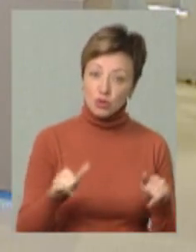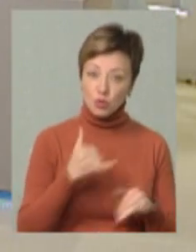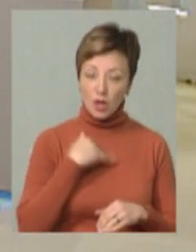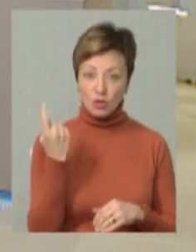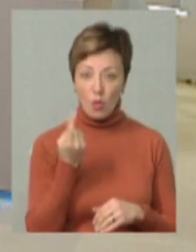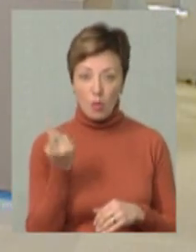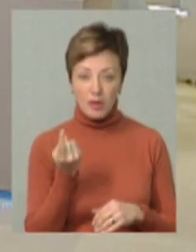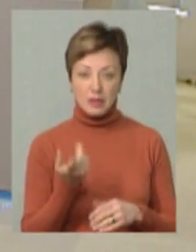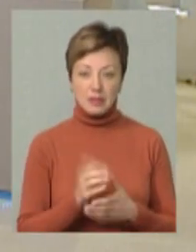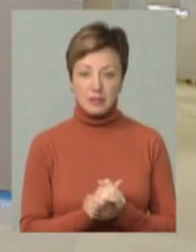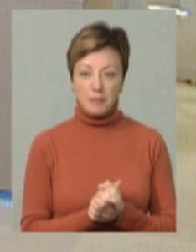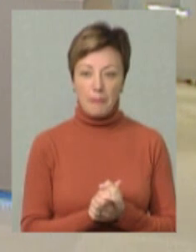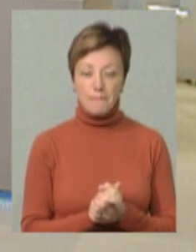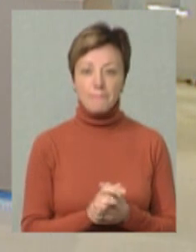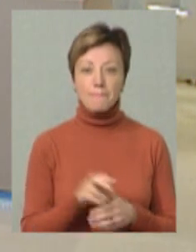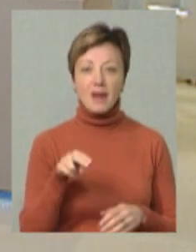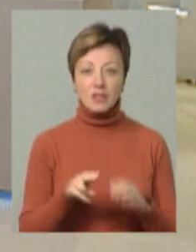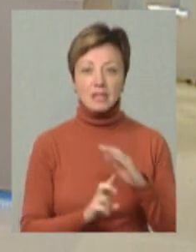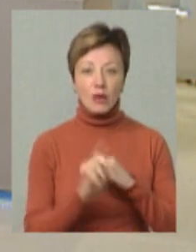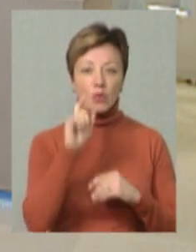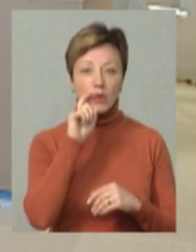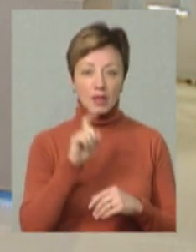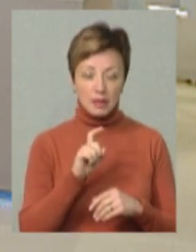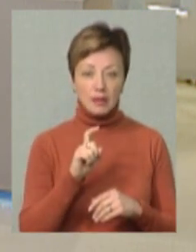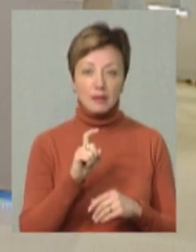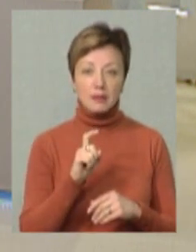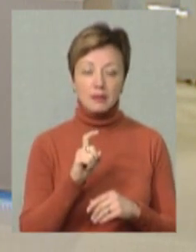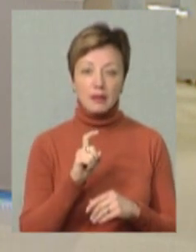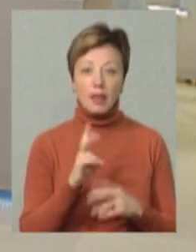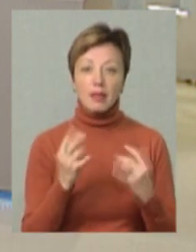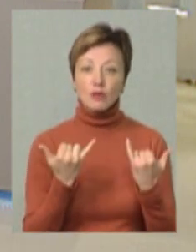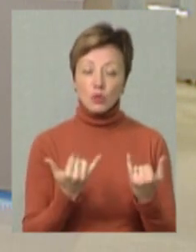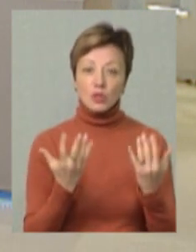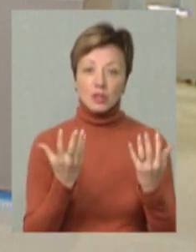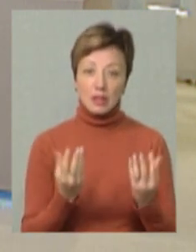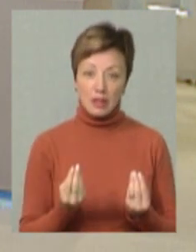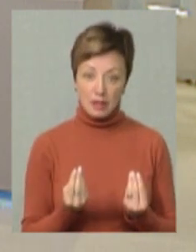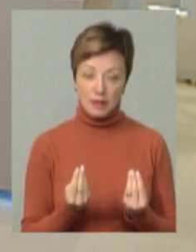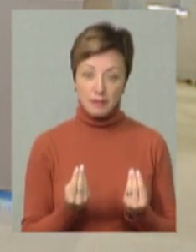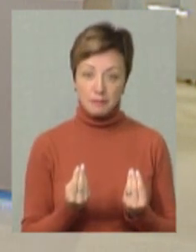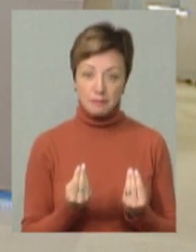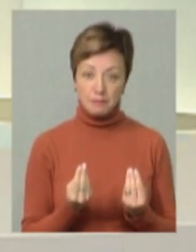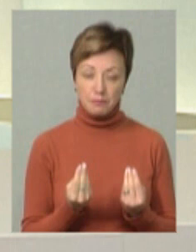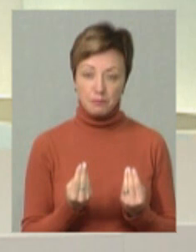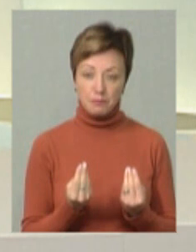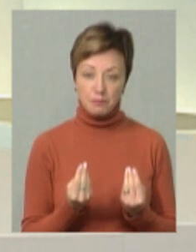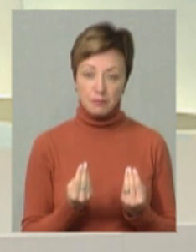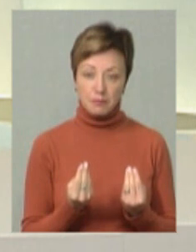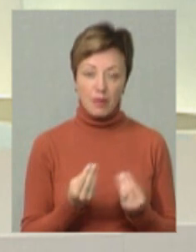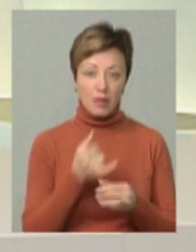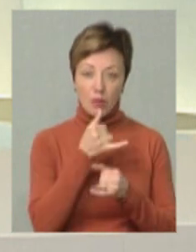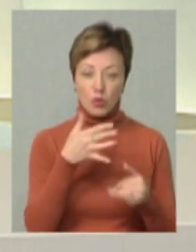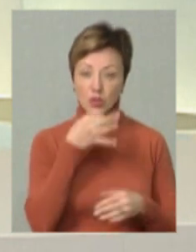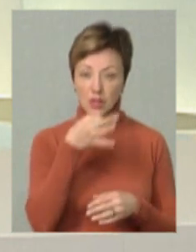області, саме в Православній Церкві? Православній Церкві України на сьогоднішній час, я не можу